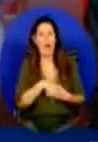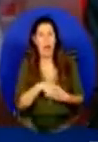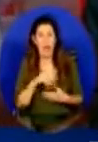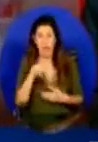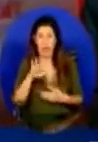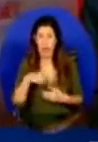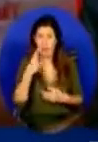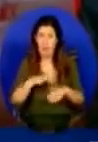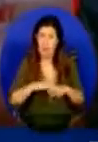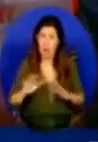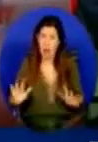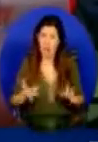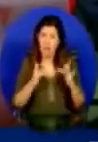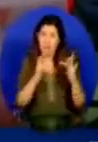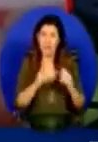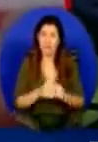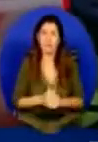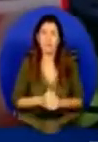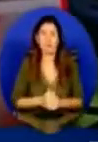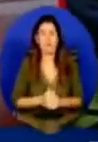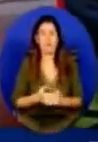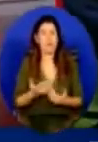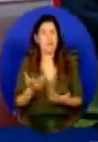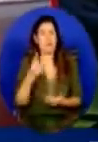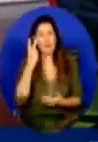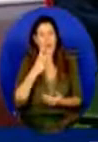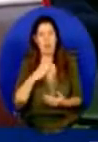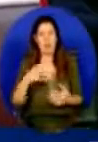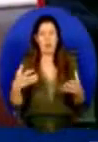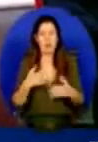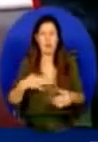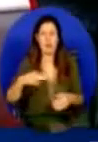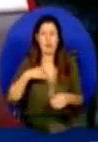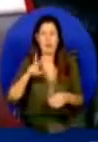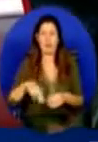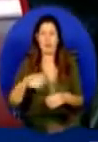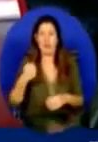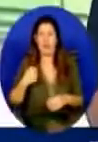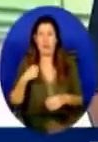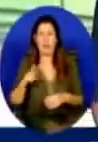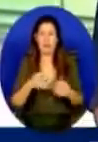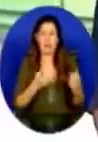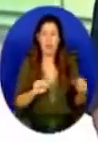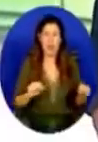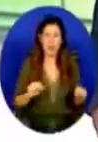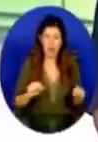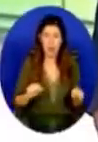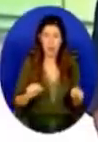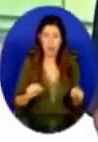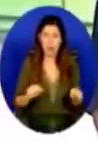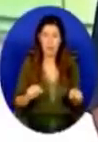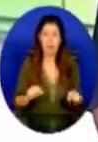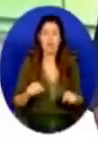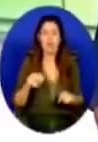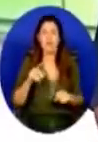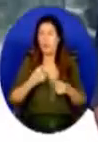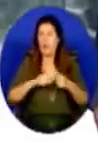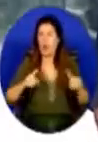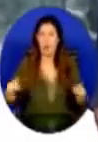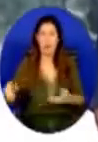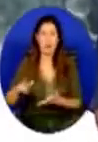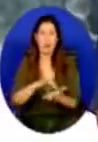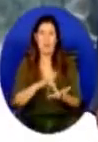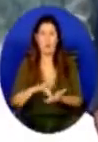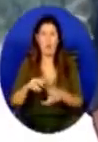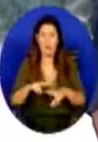זה שבתנועת נוער שלנו נמצאים דתיים, נמצאים חילונים, לא רק דתיים וחילונים, אלא דתיים וחילונים ממקומות שונים